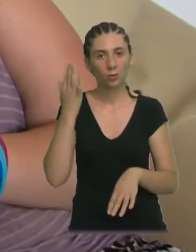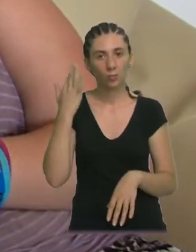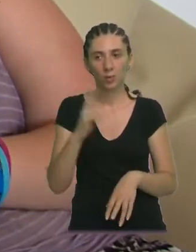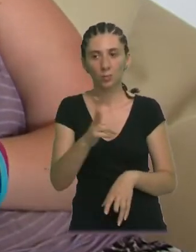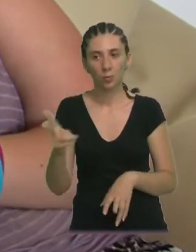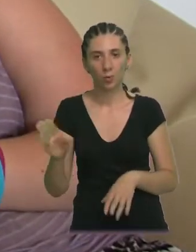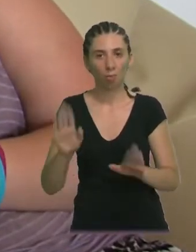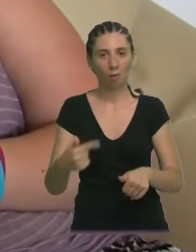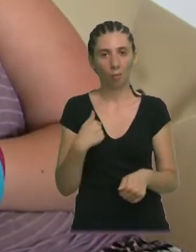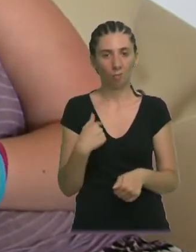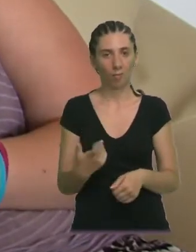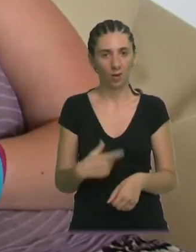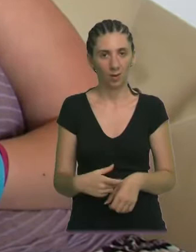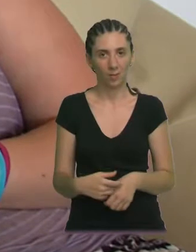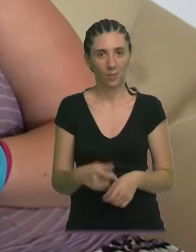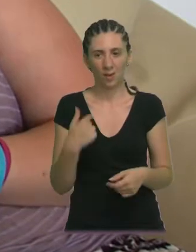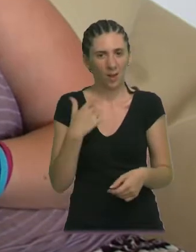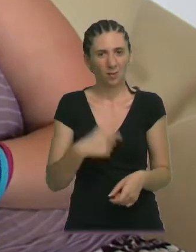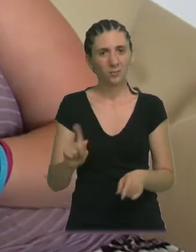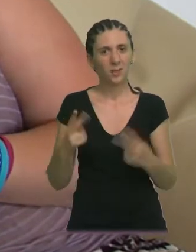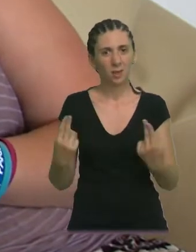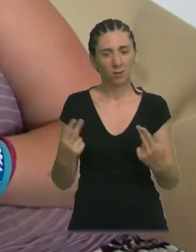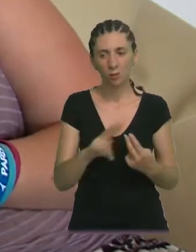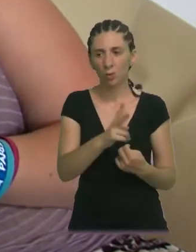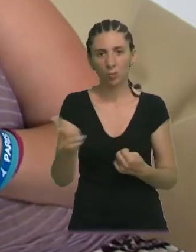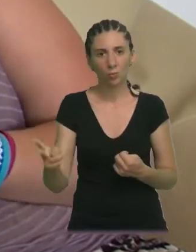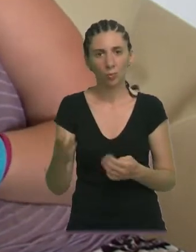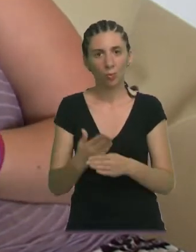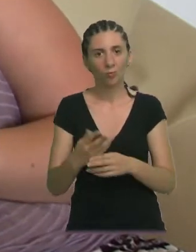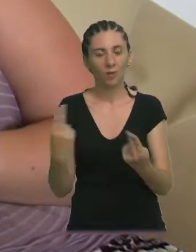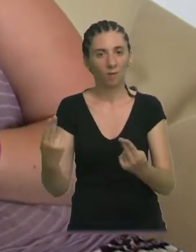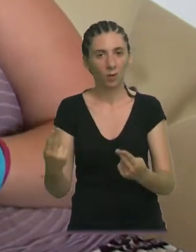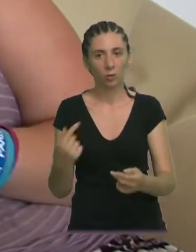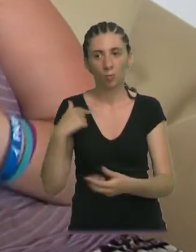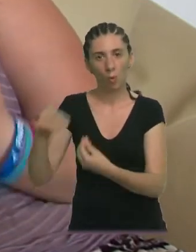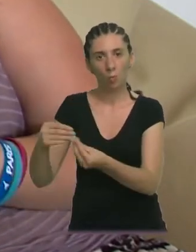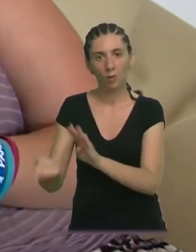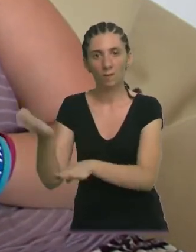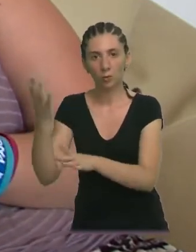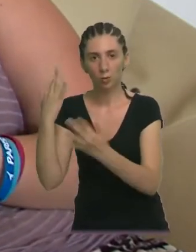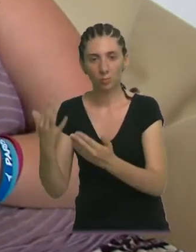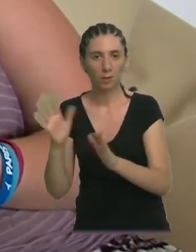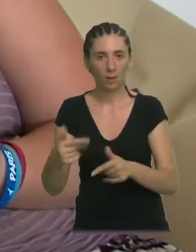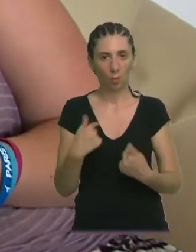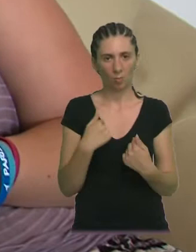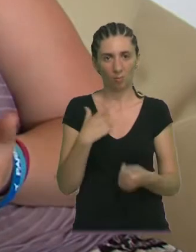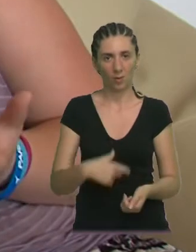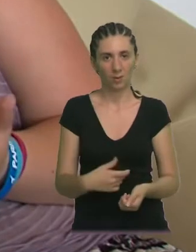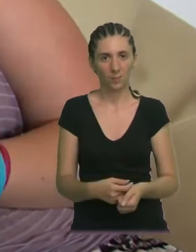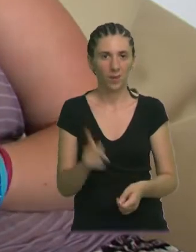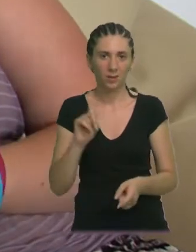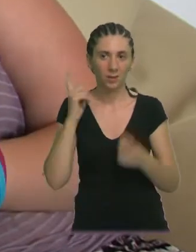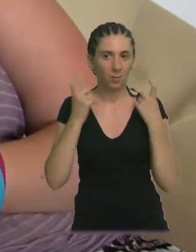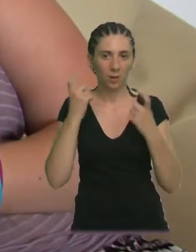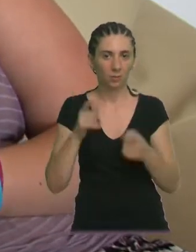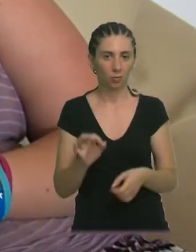za druge nego za sebe. Nisam si bila bitna nego drugi, uvijek moja obitelj više nego ja. Pa nisam